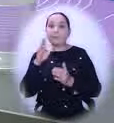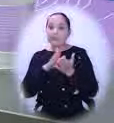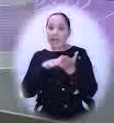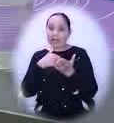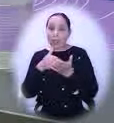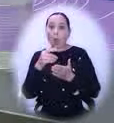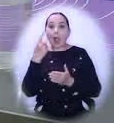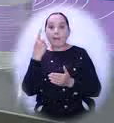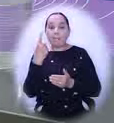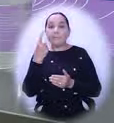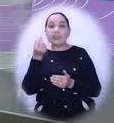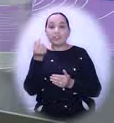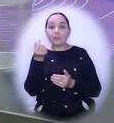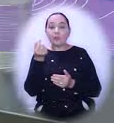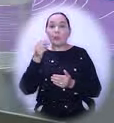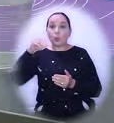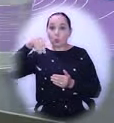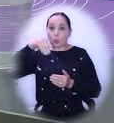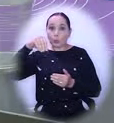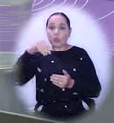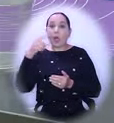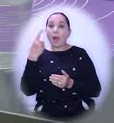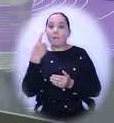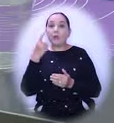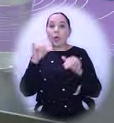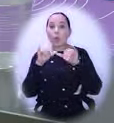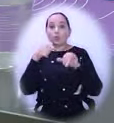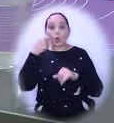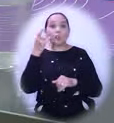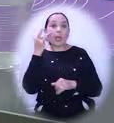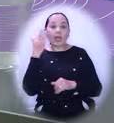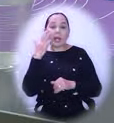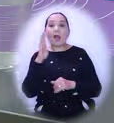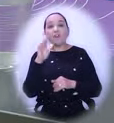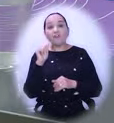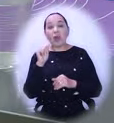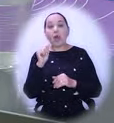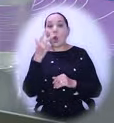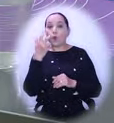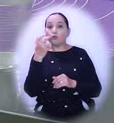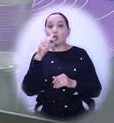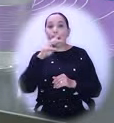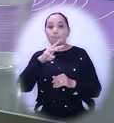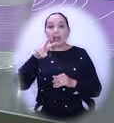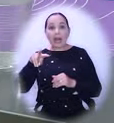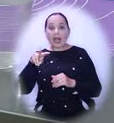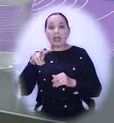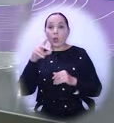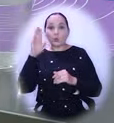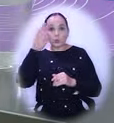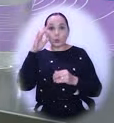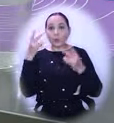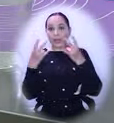sariyog, 1 chimdim tuz, 1 osh qoshiqda shakar va 300 ml'da suv